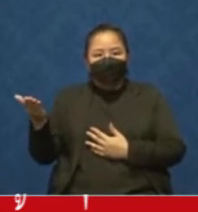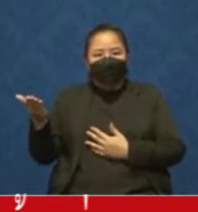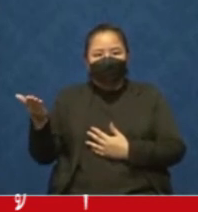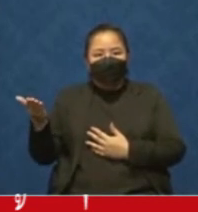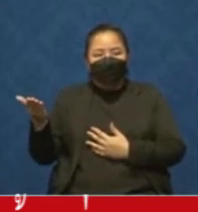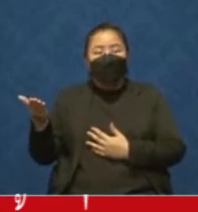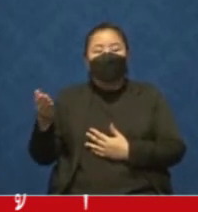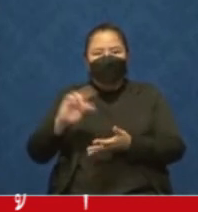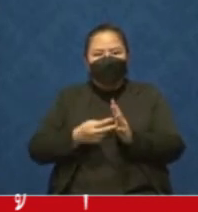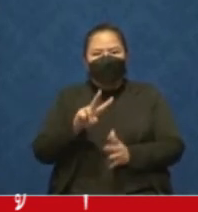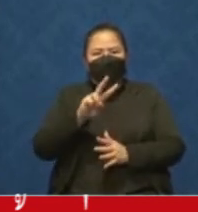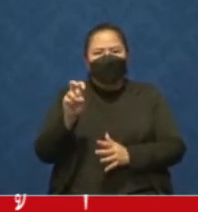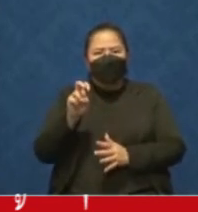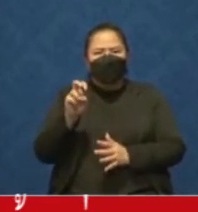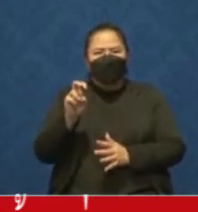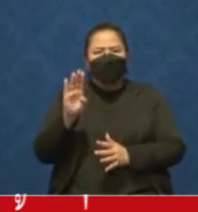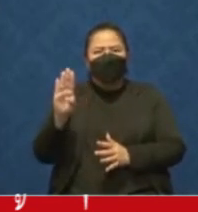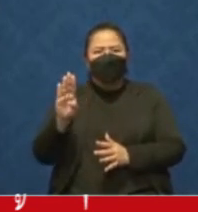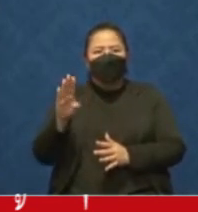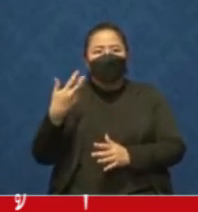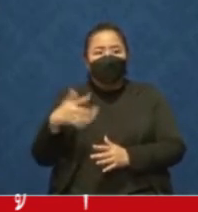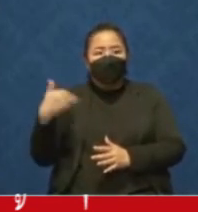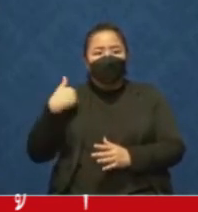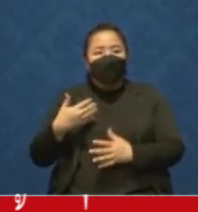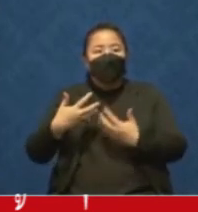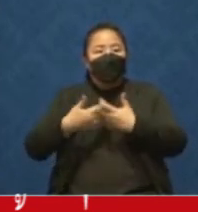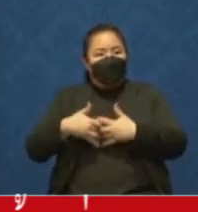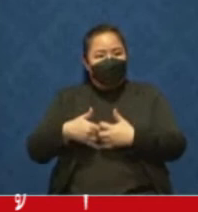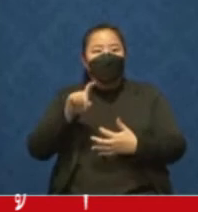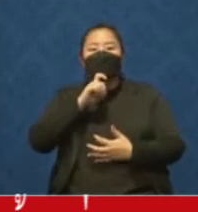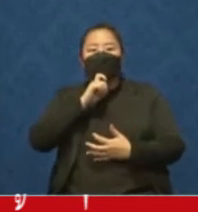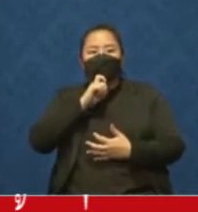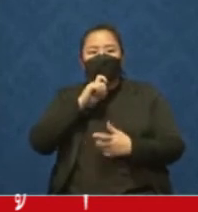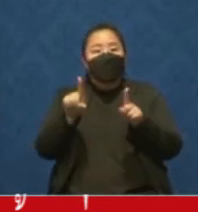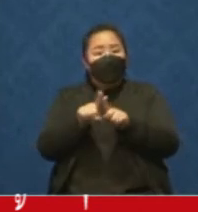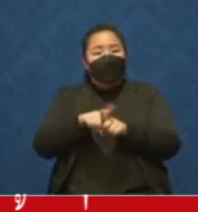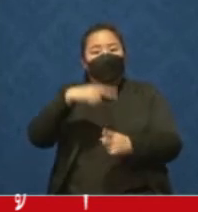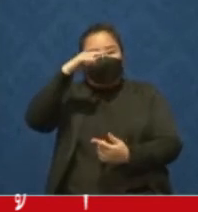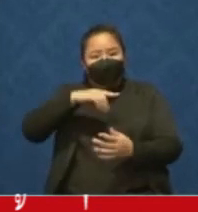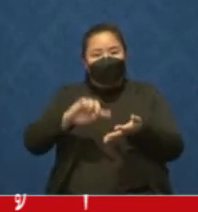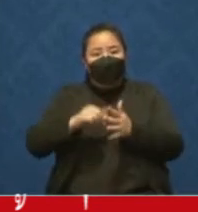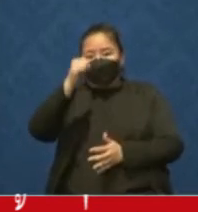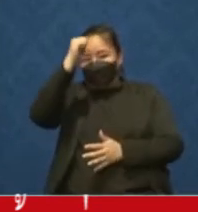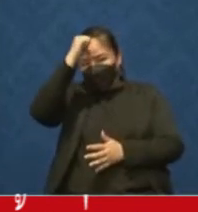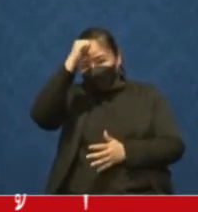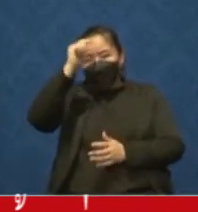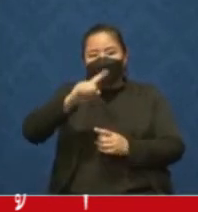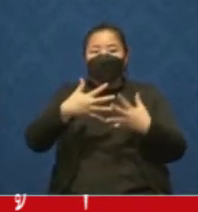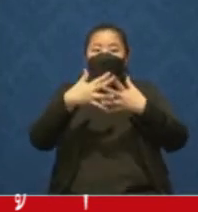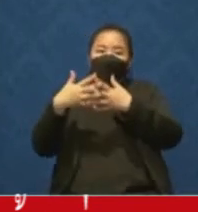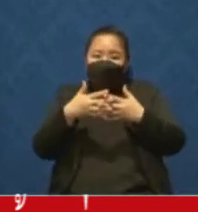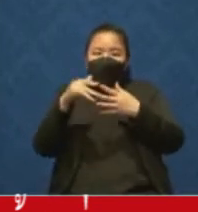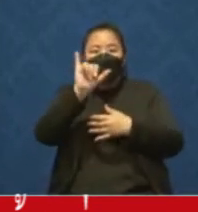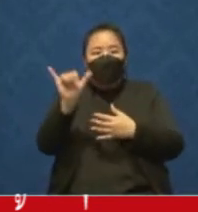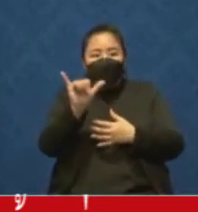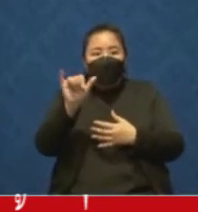ซื้อไมถึง 200 บาตอโสส่วนประเทศที่มีโงงานผลิในประเทศเช่นเดยวกับประเทศไยไม่วาจะเป็นอินเดียสารัเมริกา